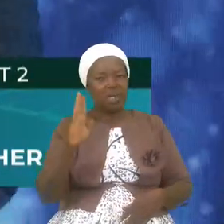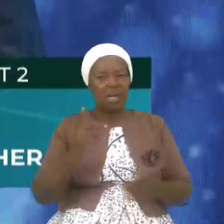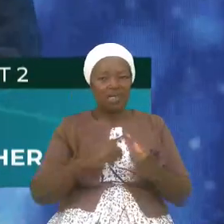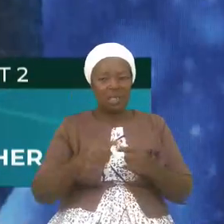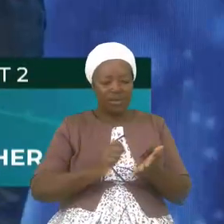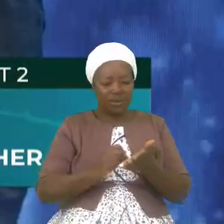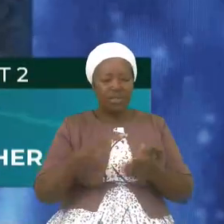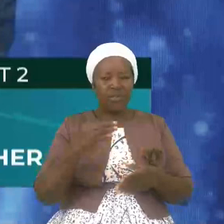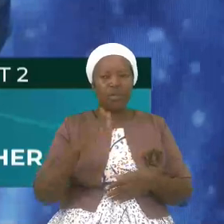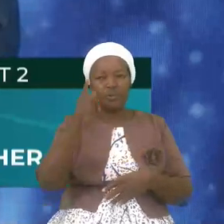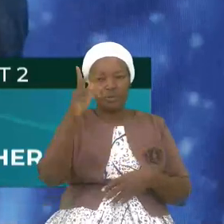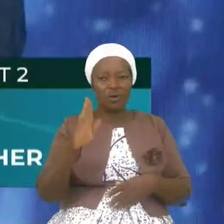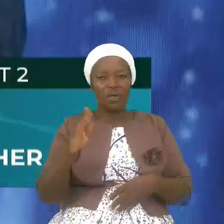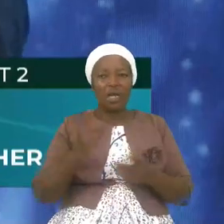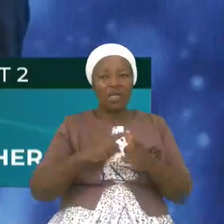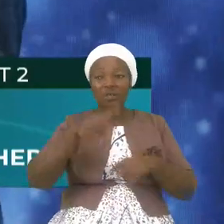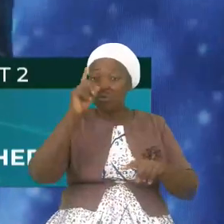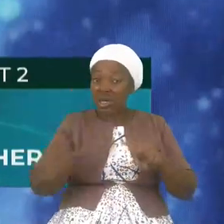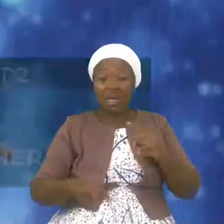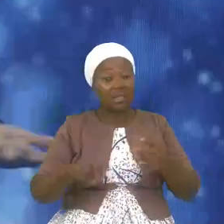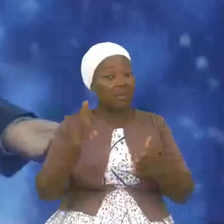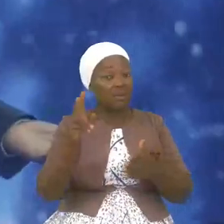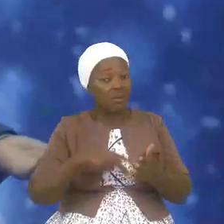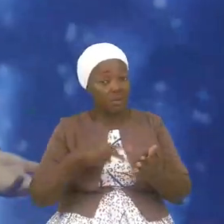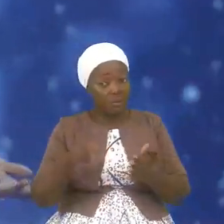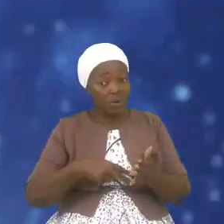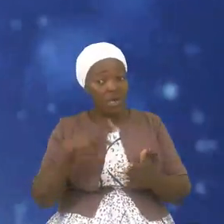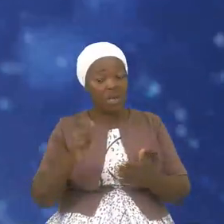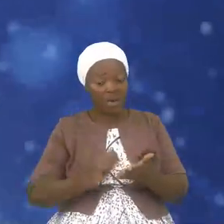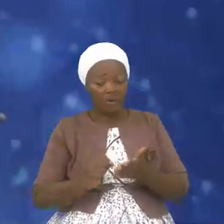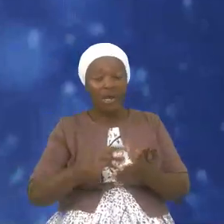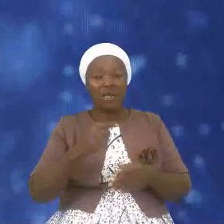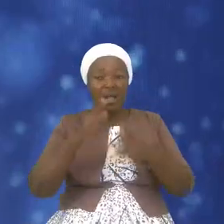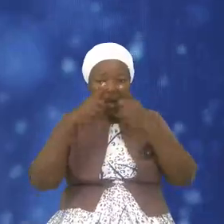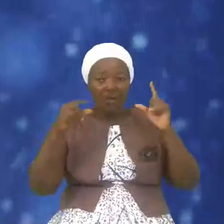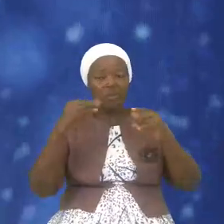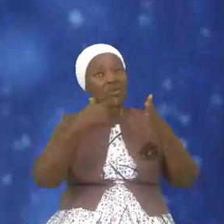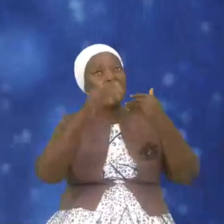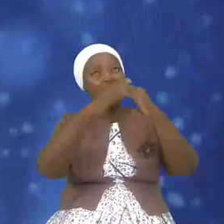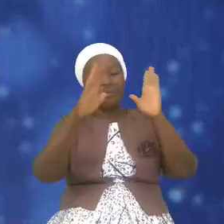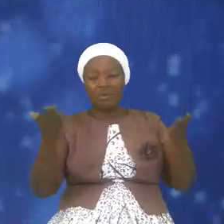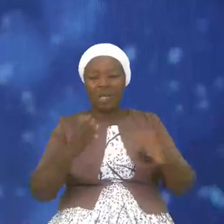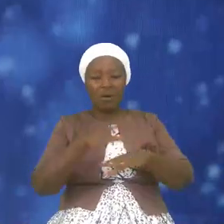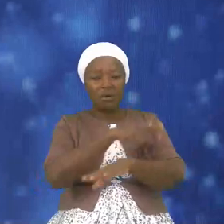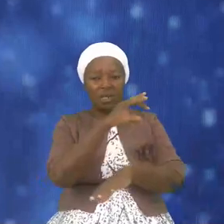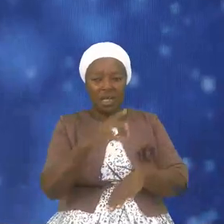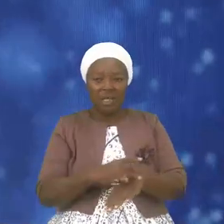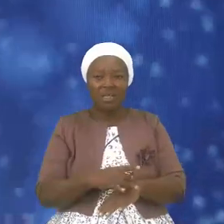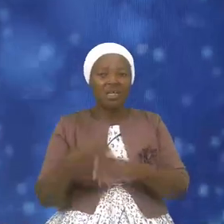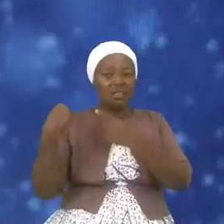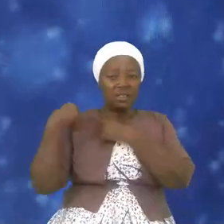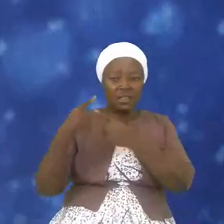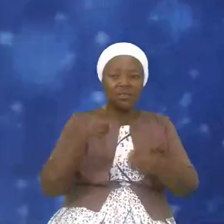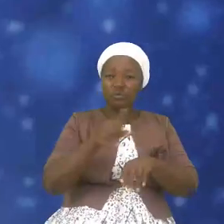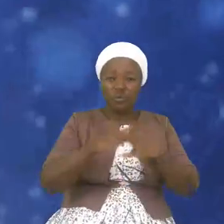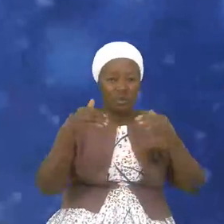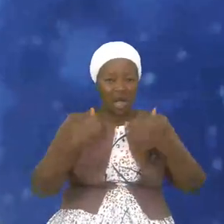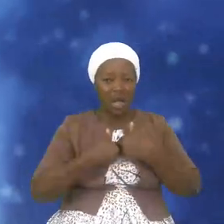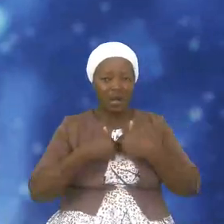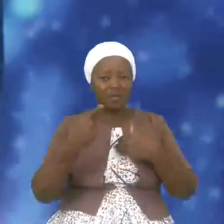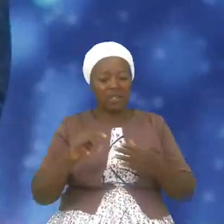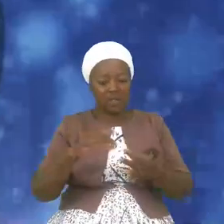c'est l'écriture de Dieu et vous ne pouvez pas lire l'écriture et le langage du ciel ici-bas puisque vous